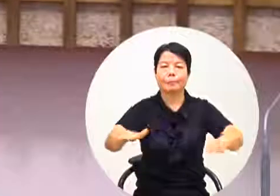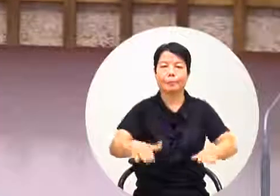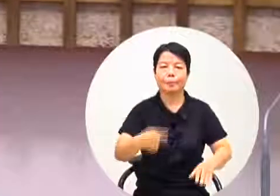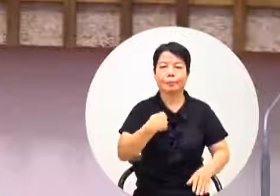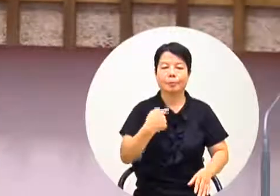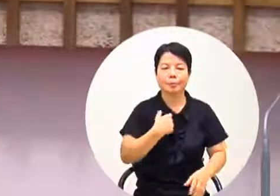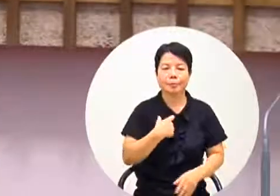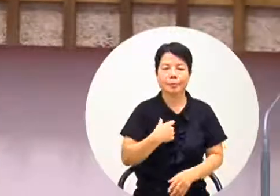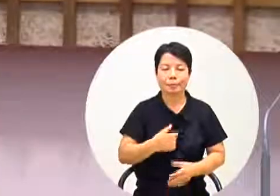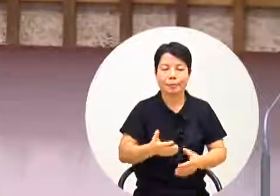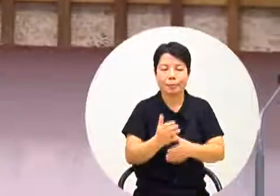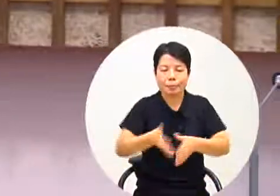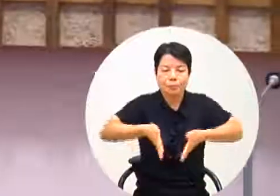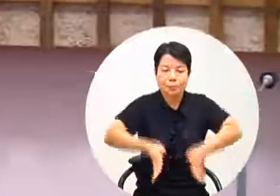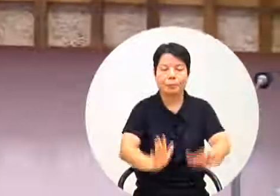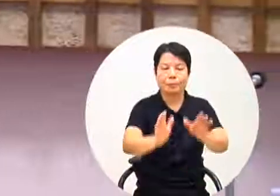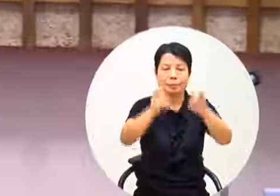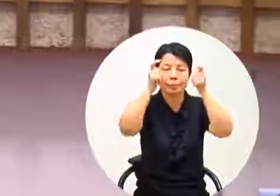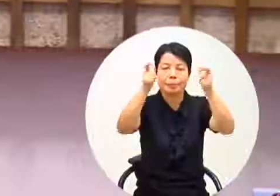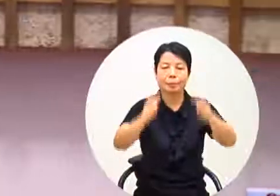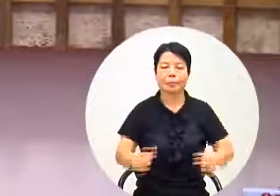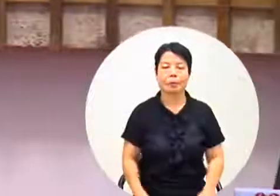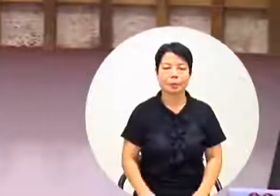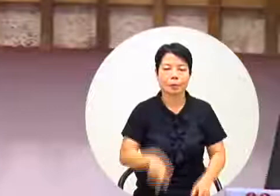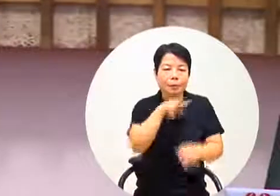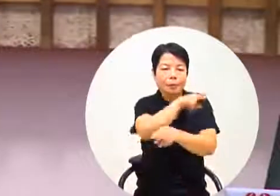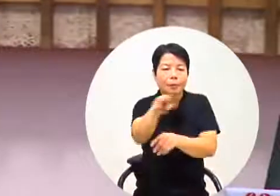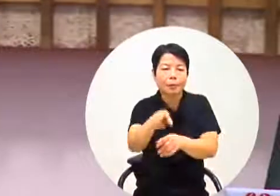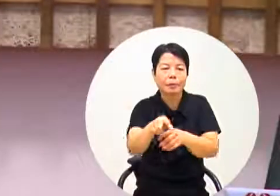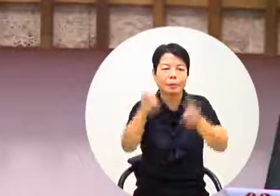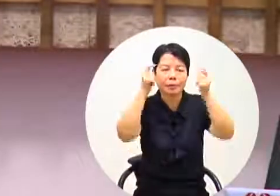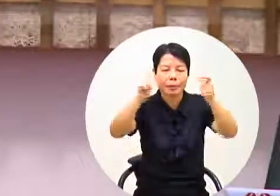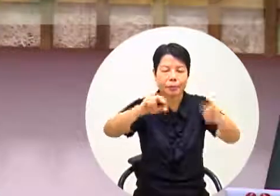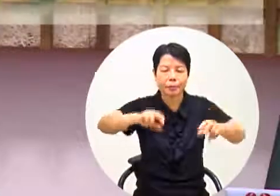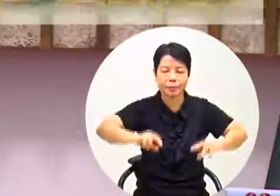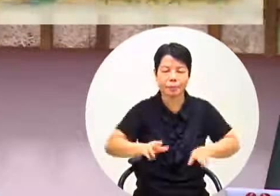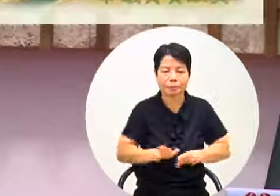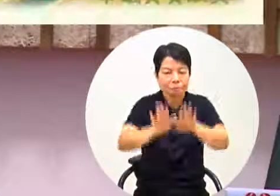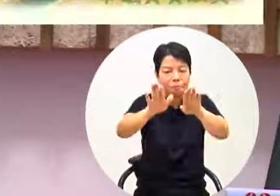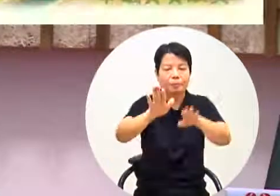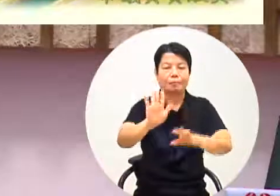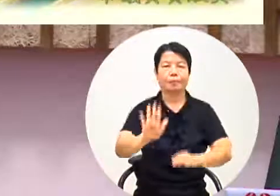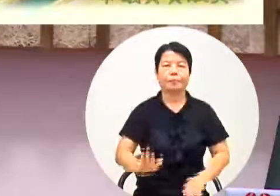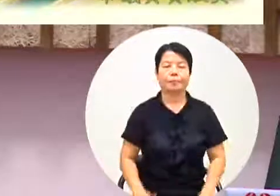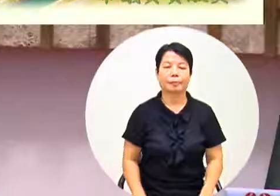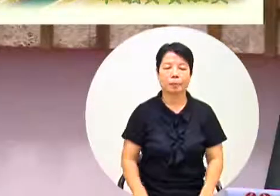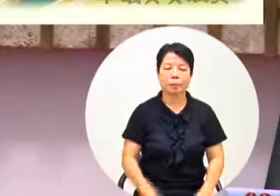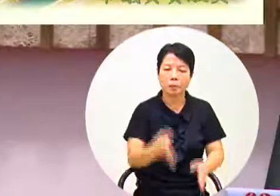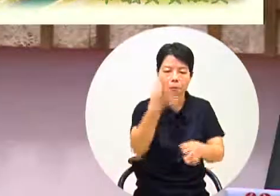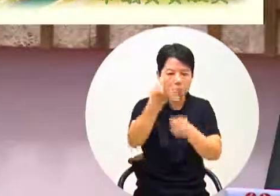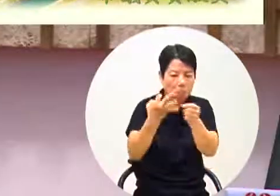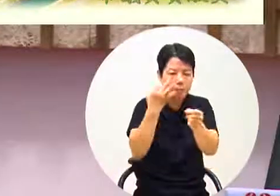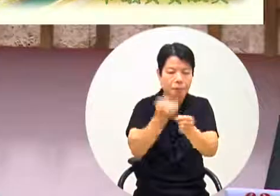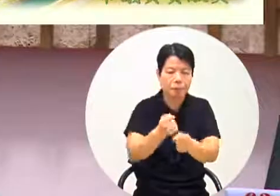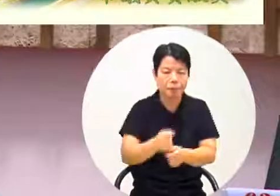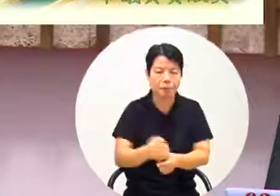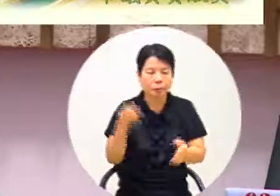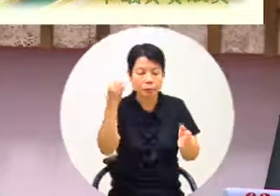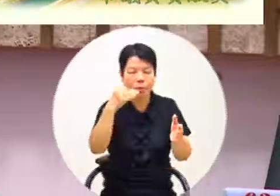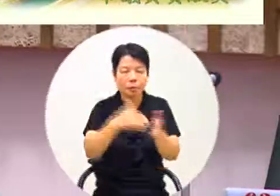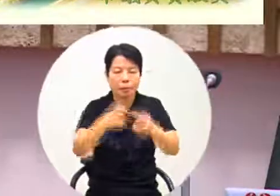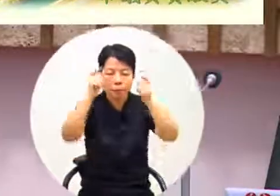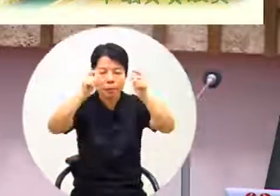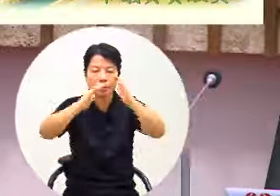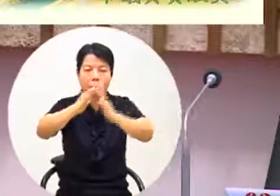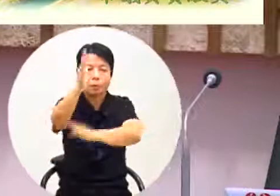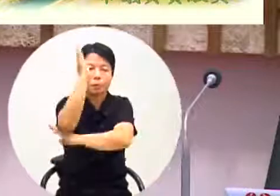人啊，我看到高雄在变水，高雄在改变。这几年来，咱看到高雄市政府，